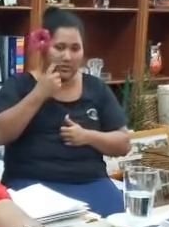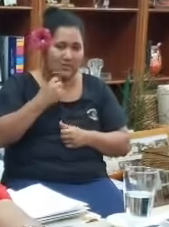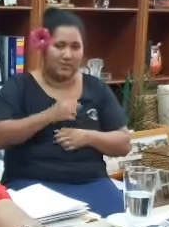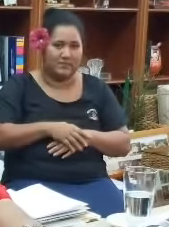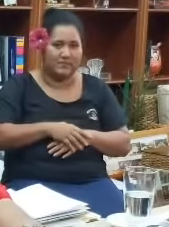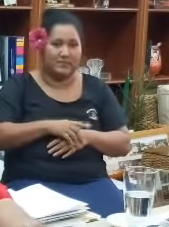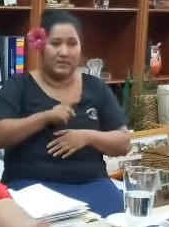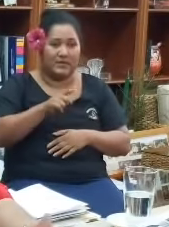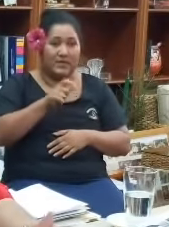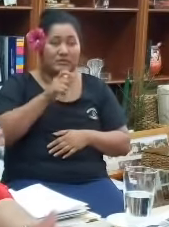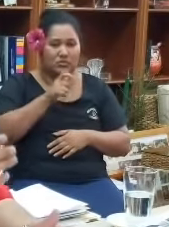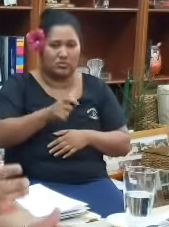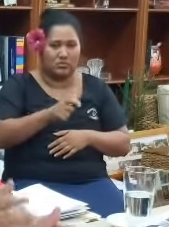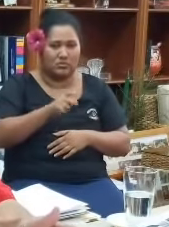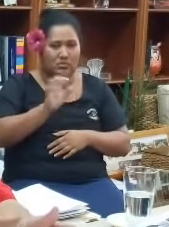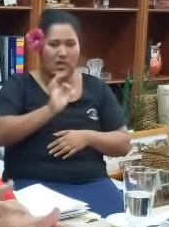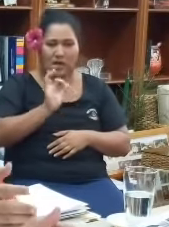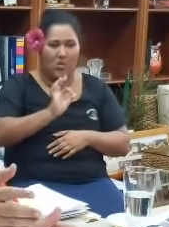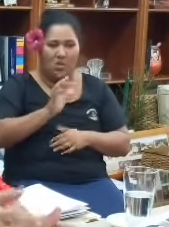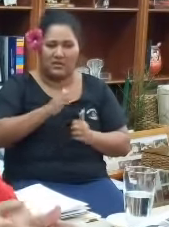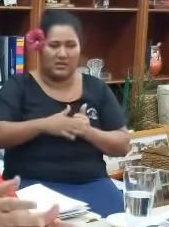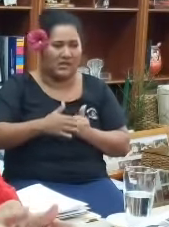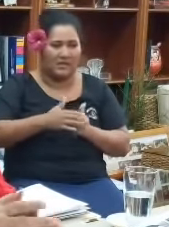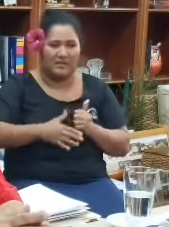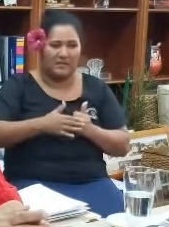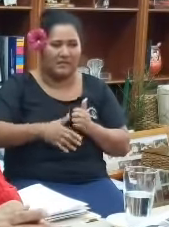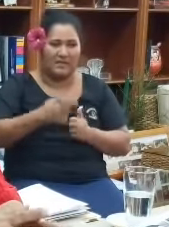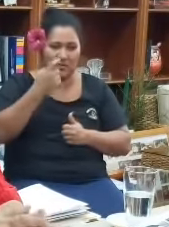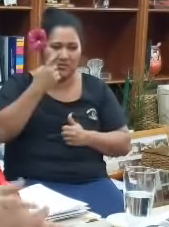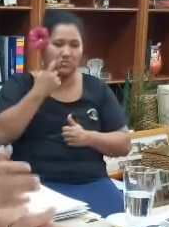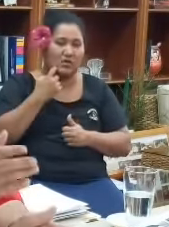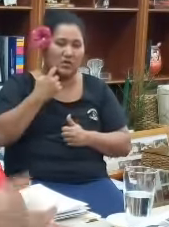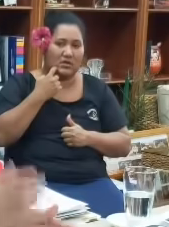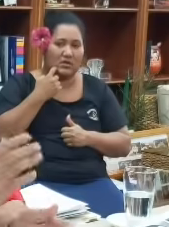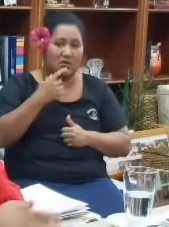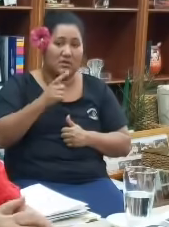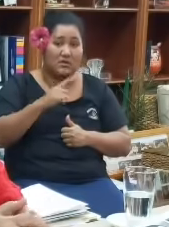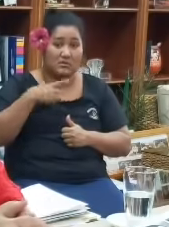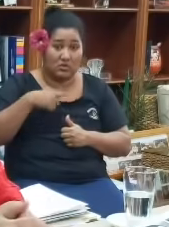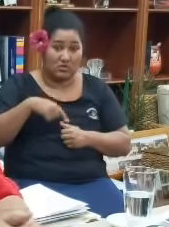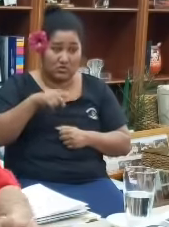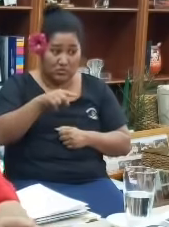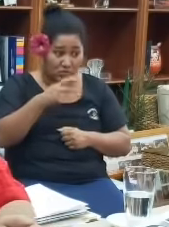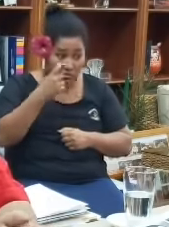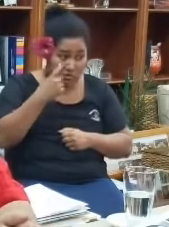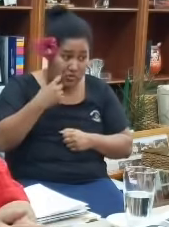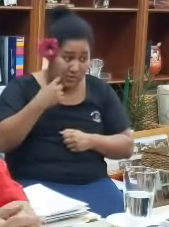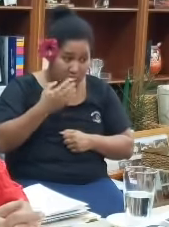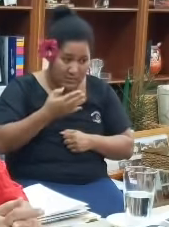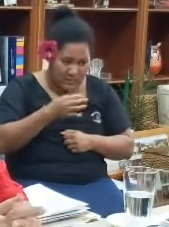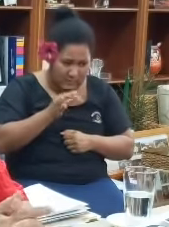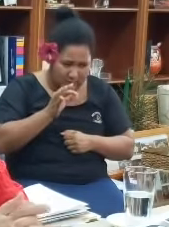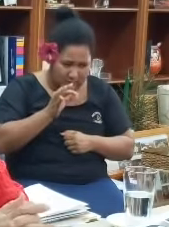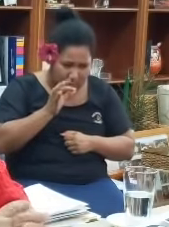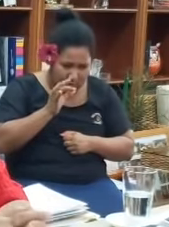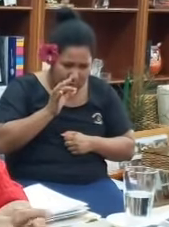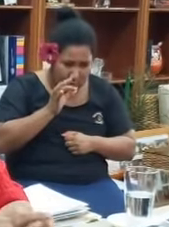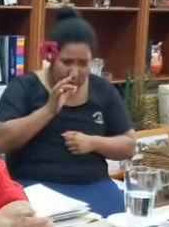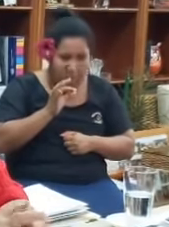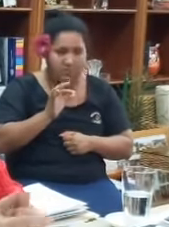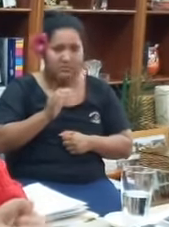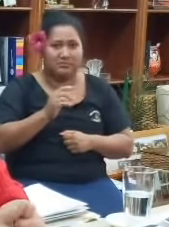ole poala au e ka mo ia i fa ka e fa ka wa e ka mo lo ia e pe al tanga